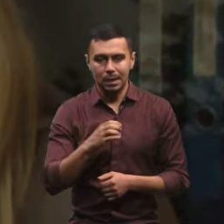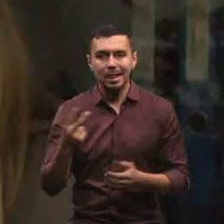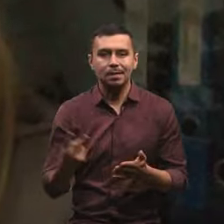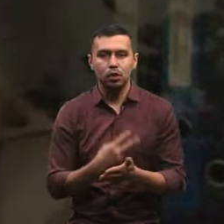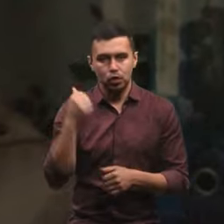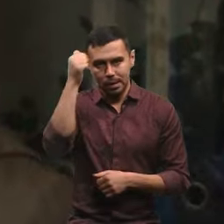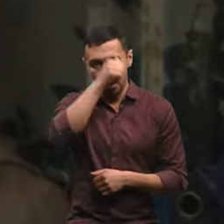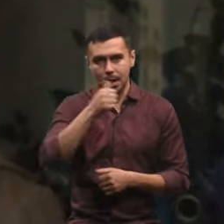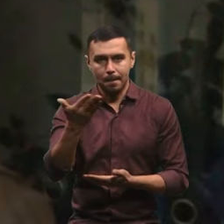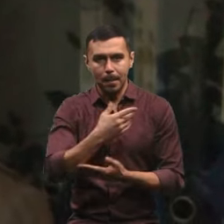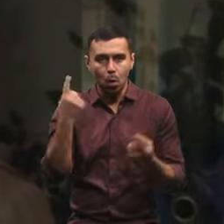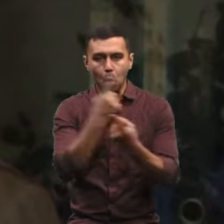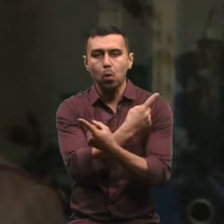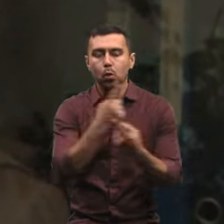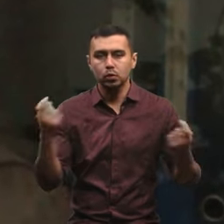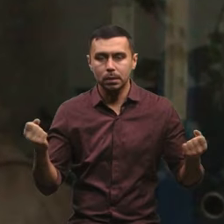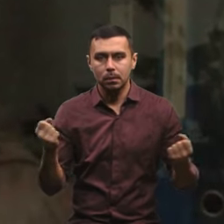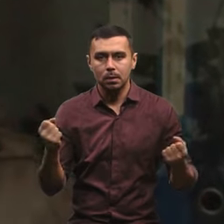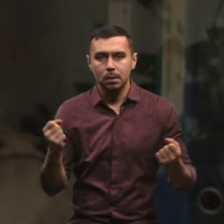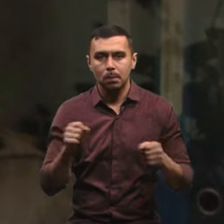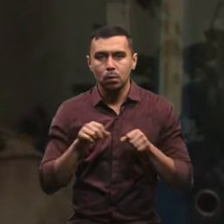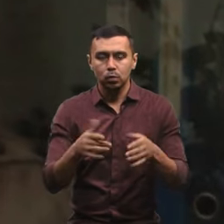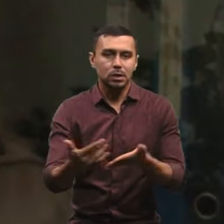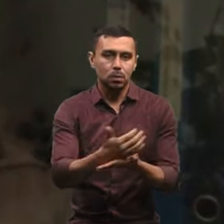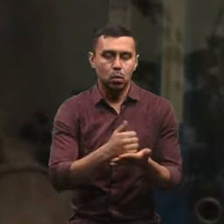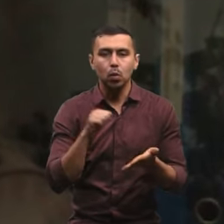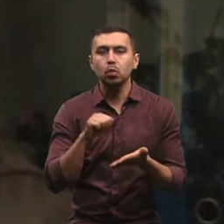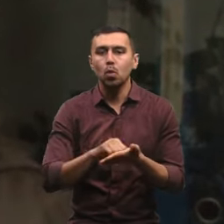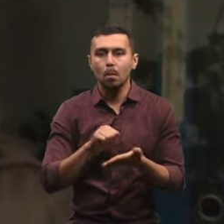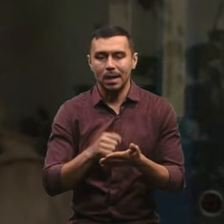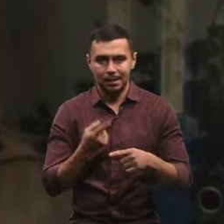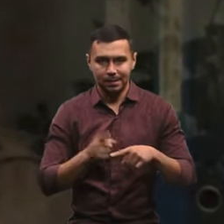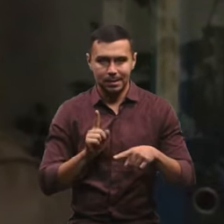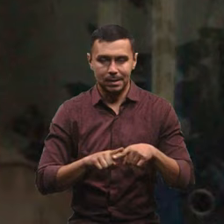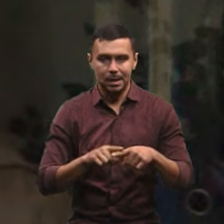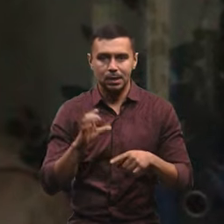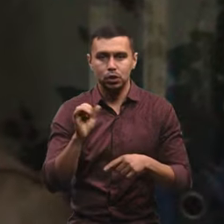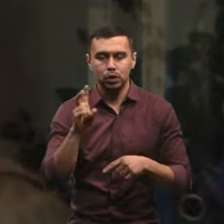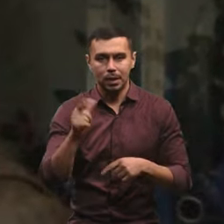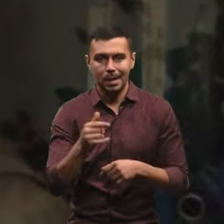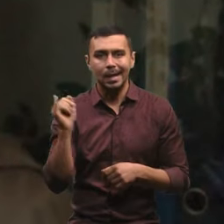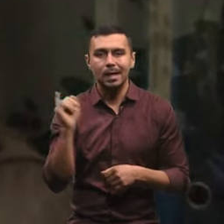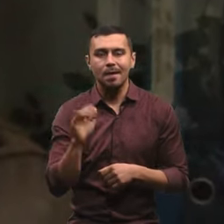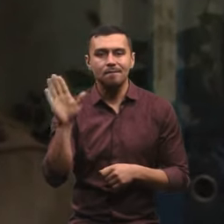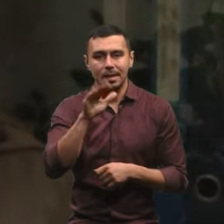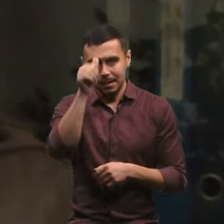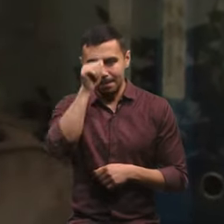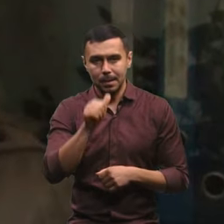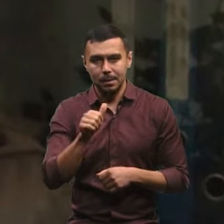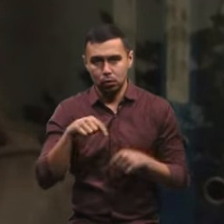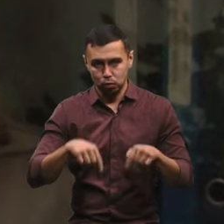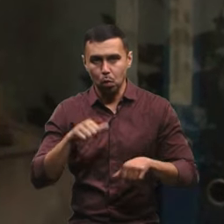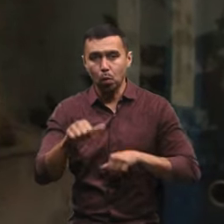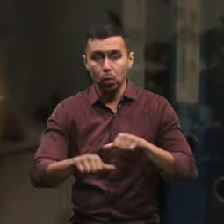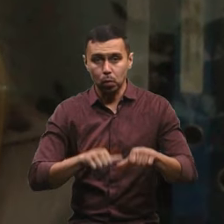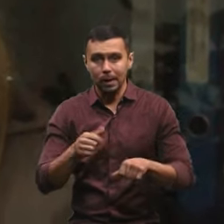на рік ми оголошуємо процедуру збору документів. Це в січні і в вересні місяці поточного